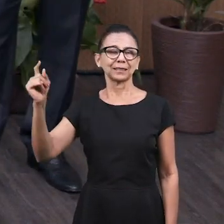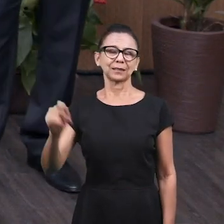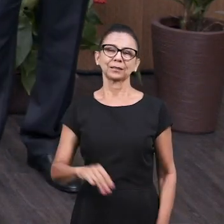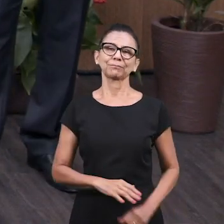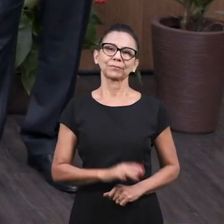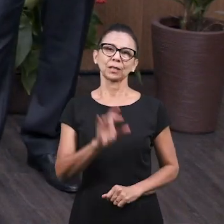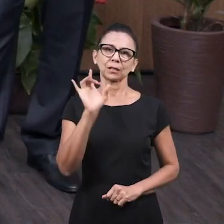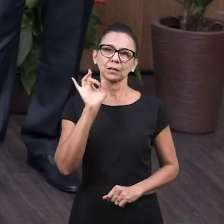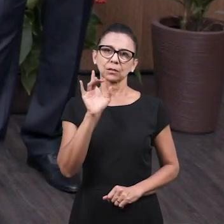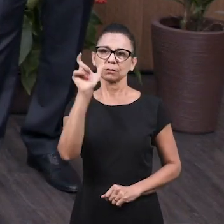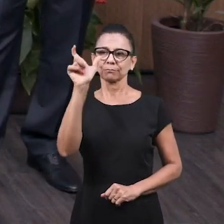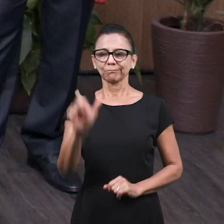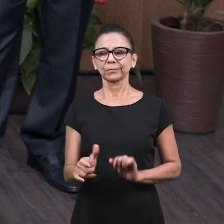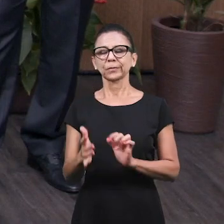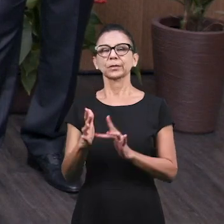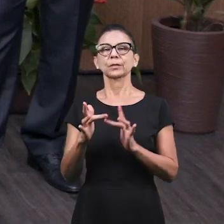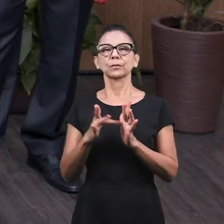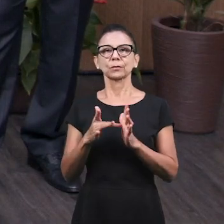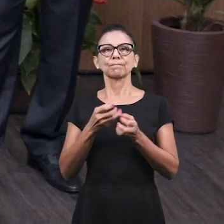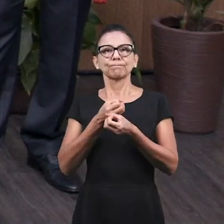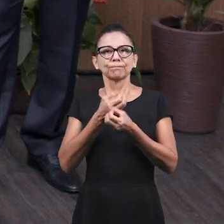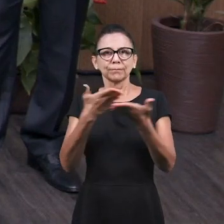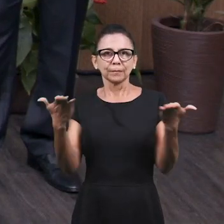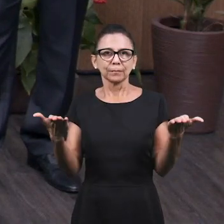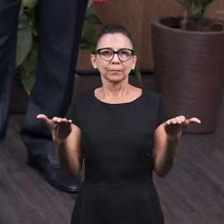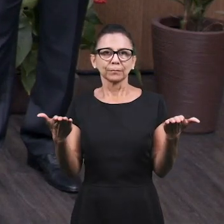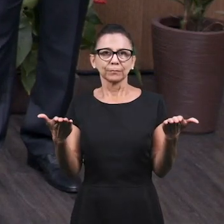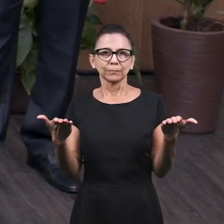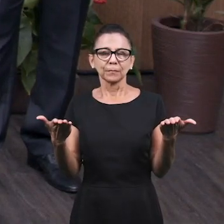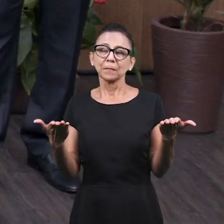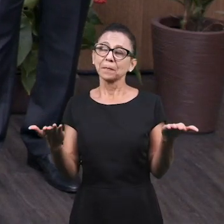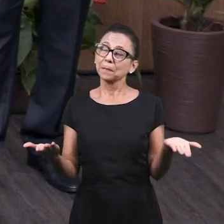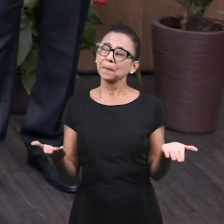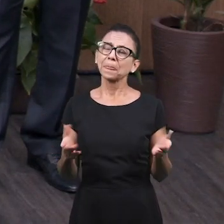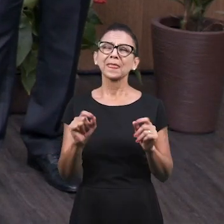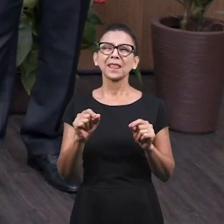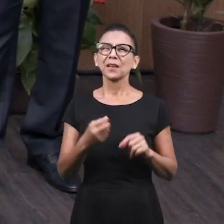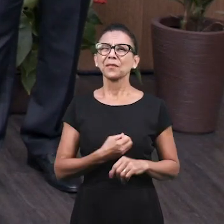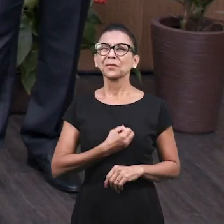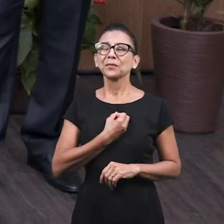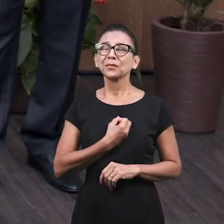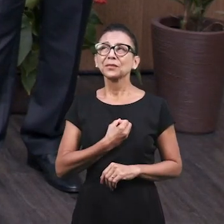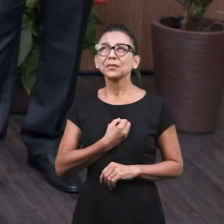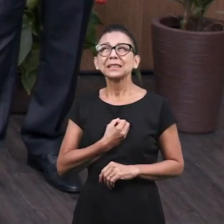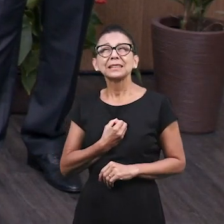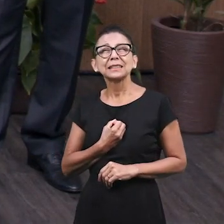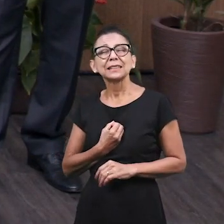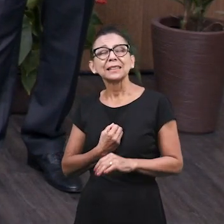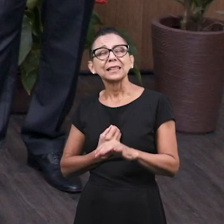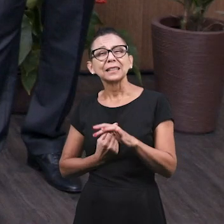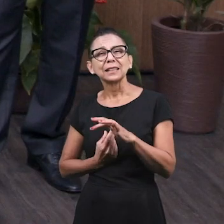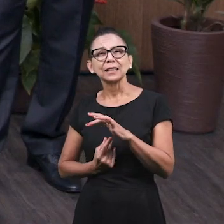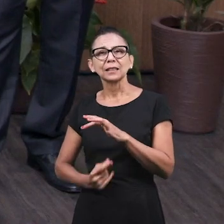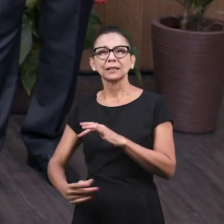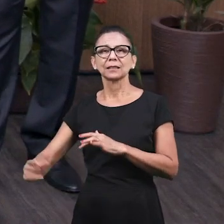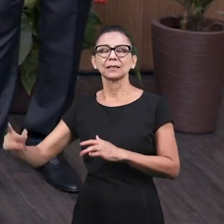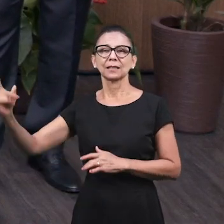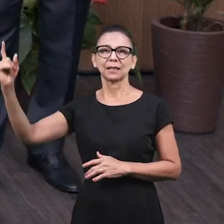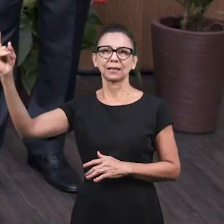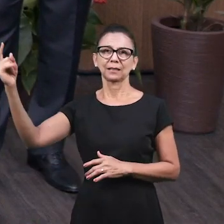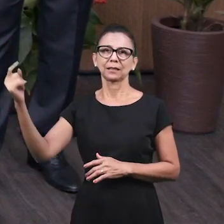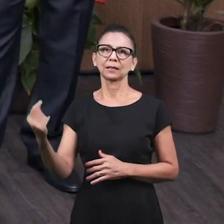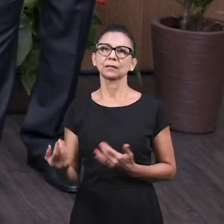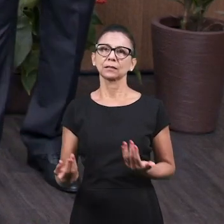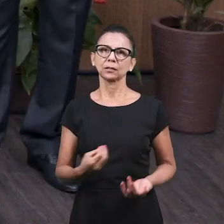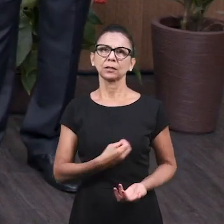дать человеку. Жизнь с избытком – это значит жить в этой жизни,